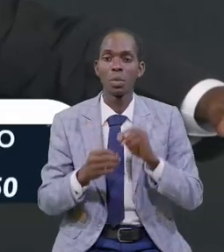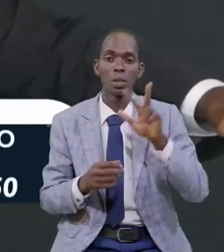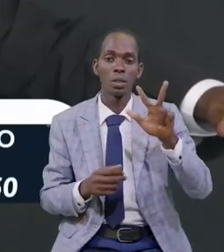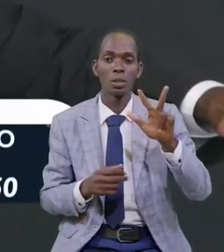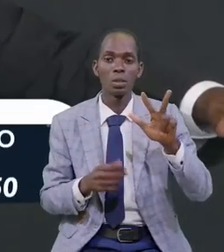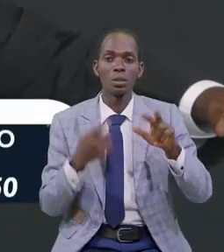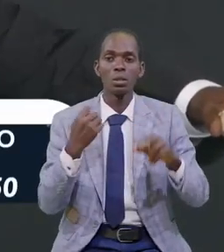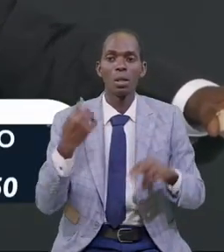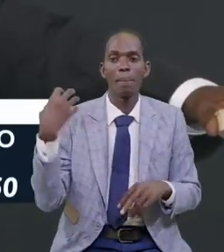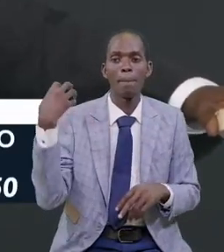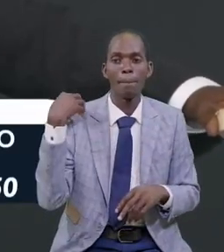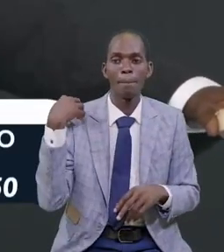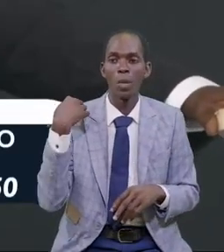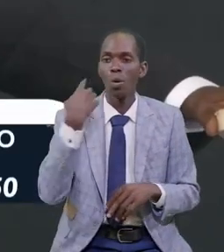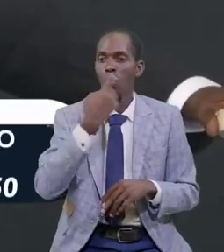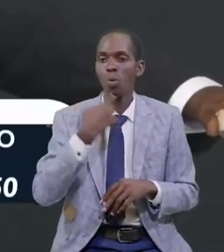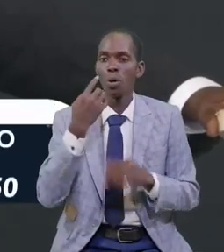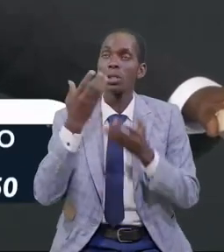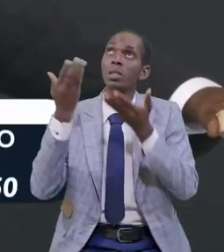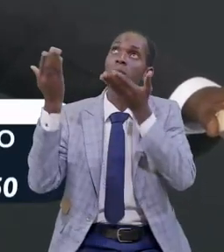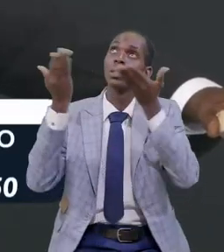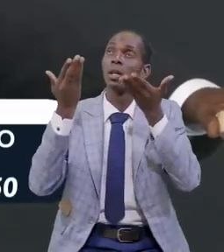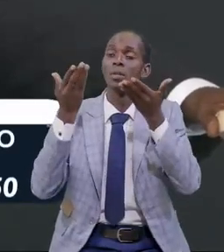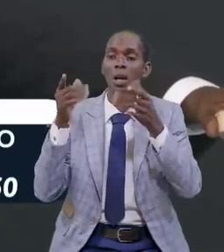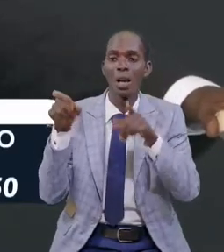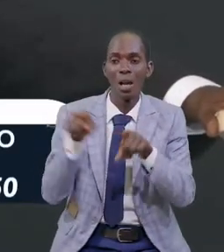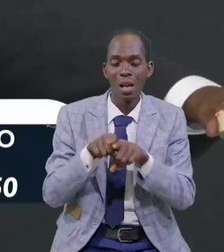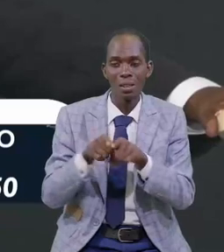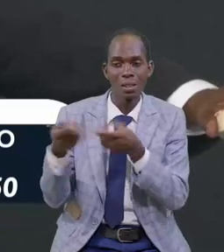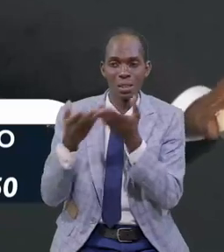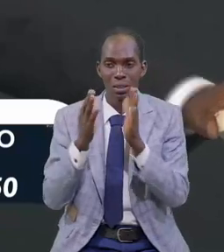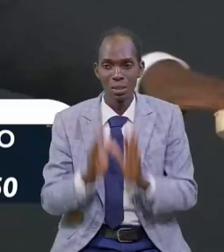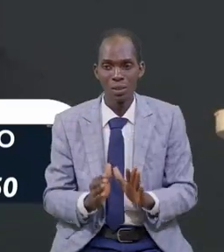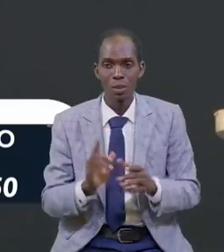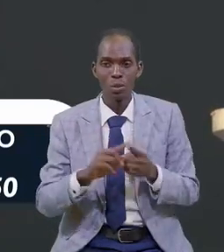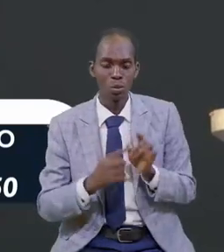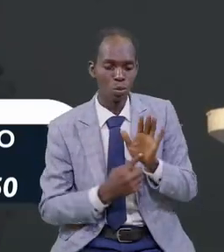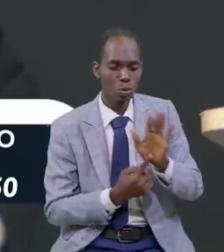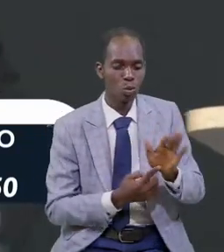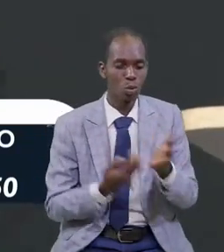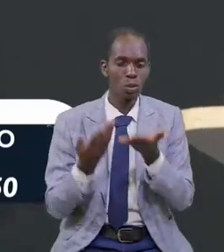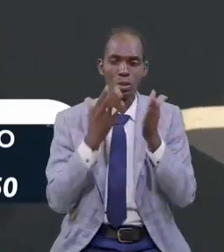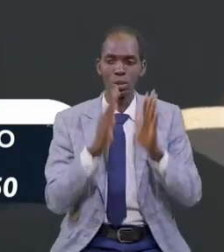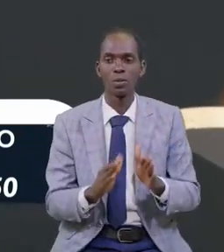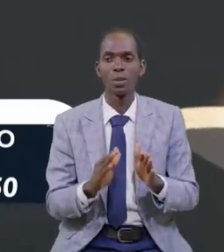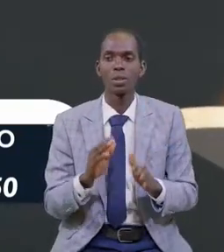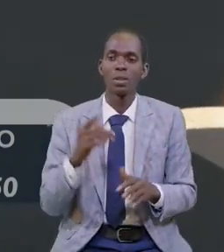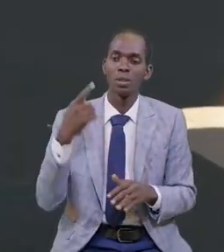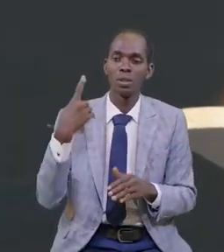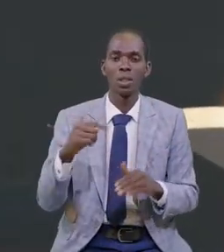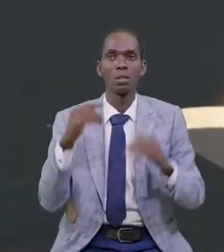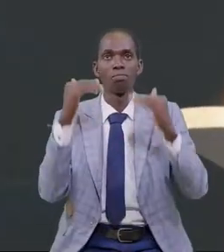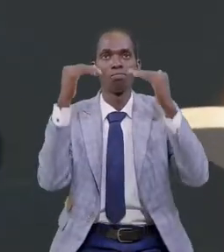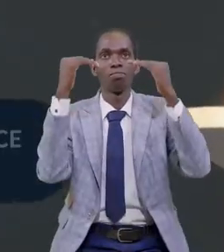est le maître qui a servi à l'exemple d'un serviteur pour montrer aux